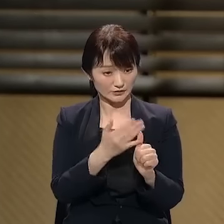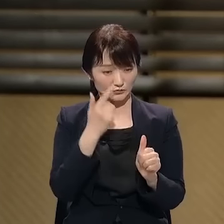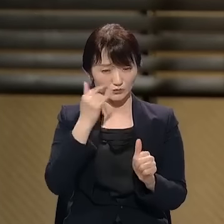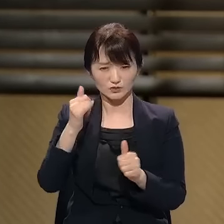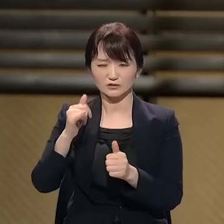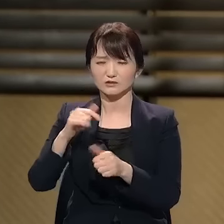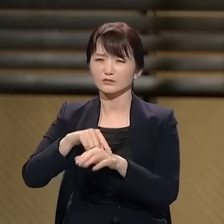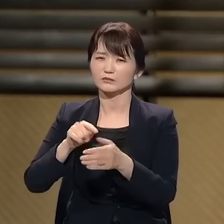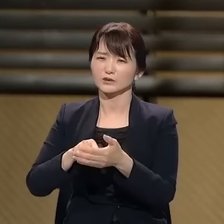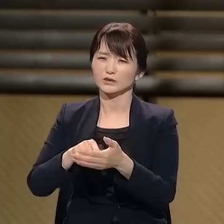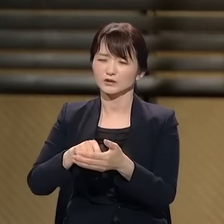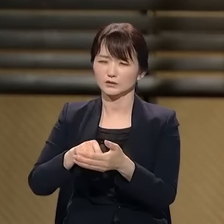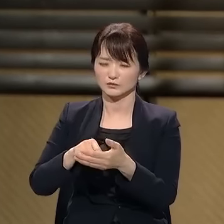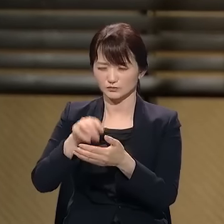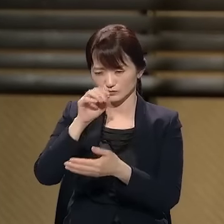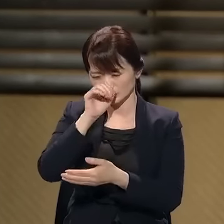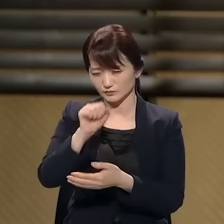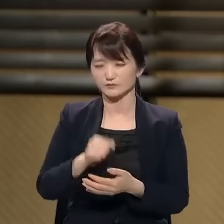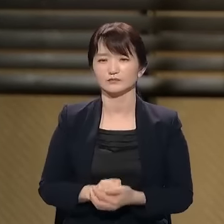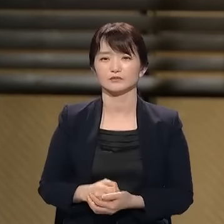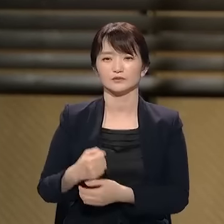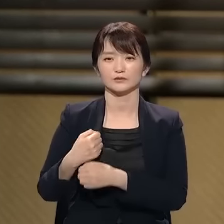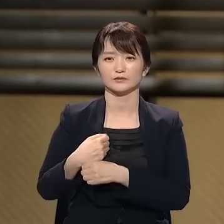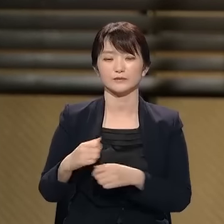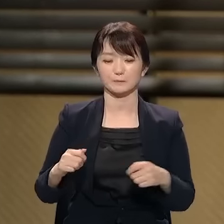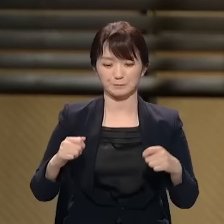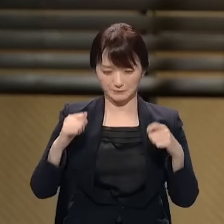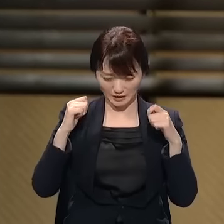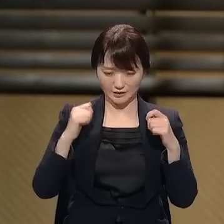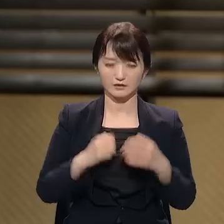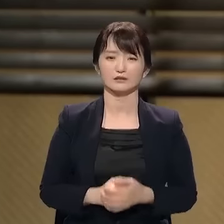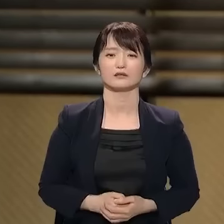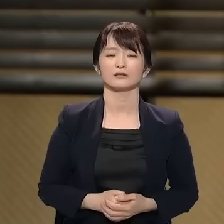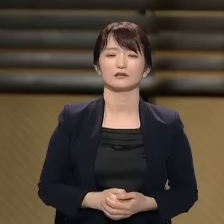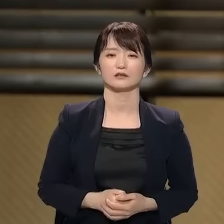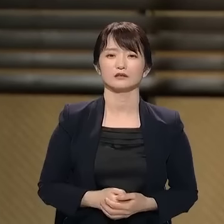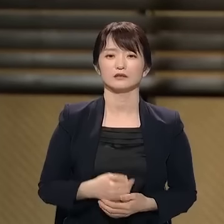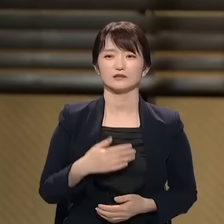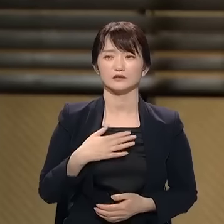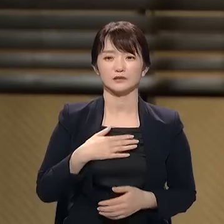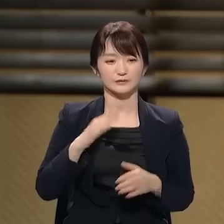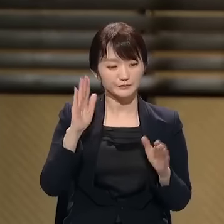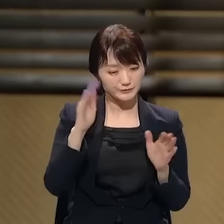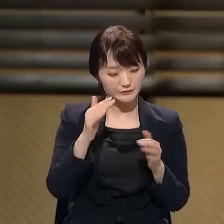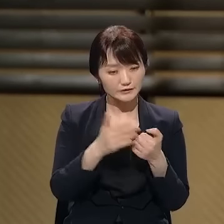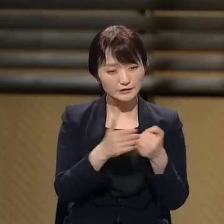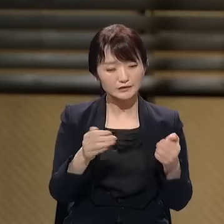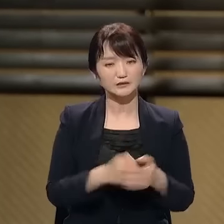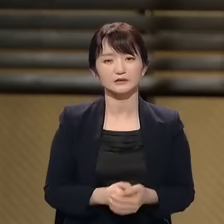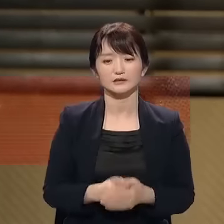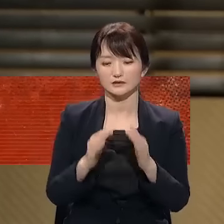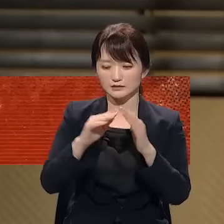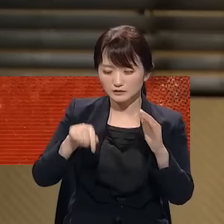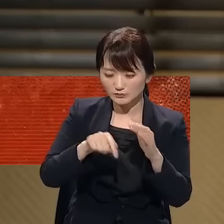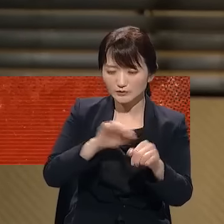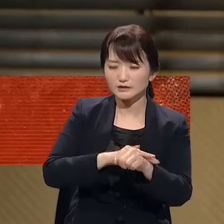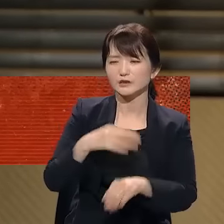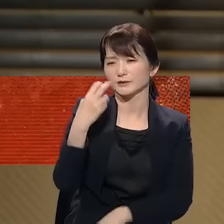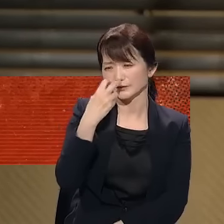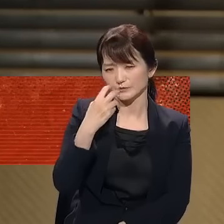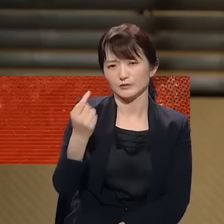됐던 모양입니다 그래서 저녁을 하고 학생이지만 나도 이제 성인이니까 이제 집안도 잘 돌보고 열심히 살아야겠다라는 신경으로